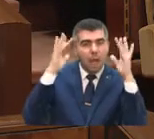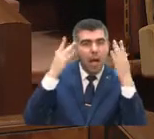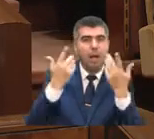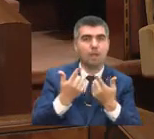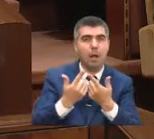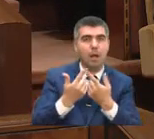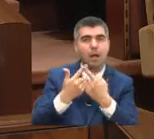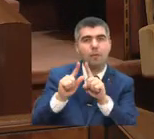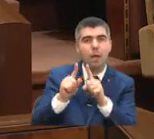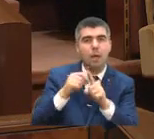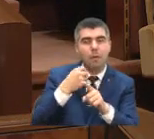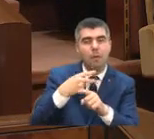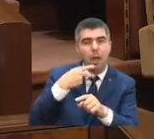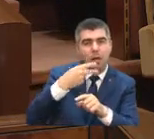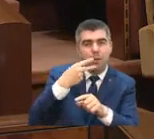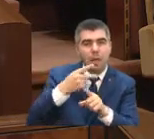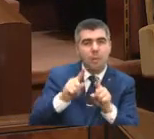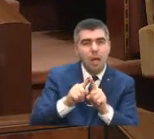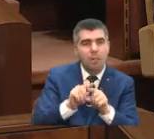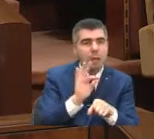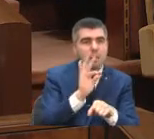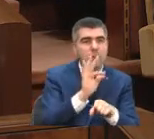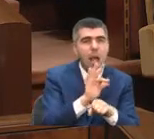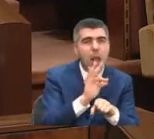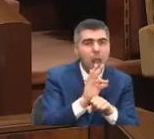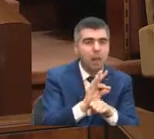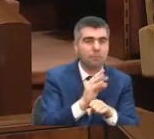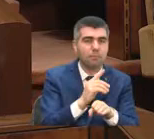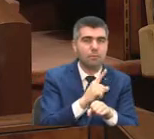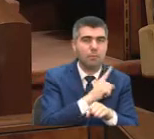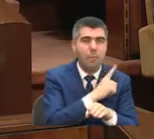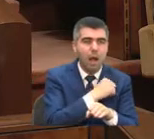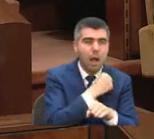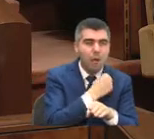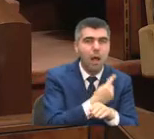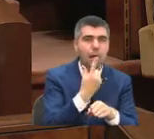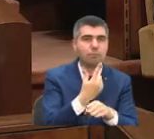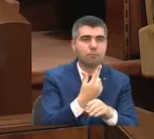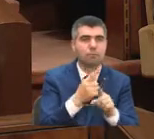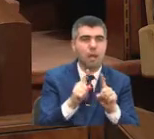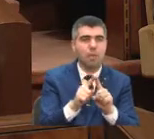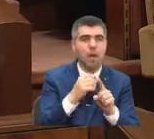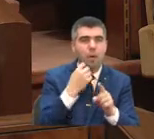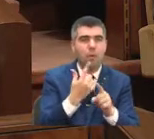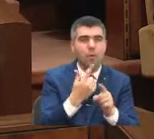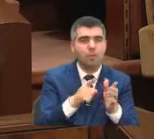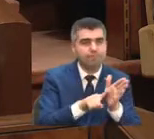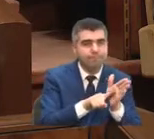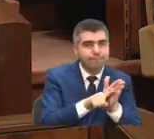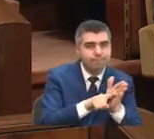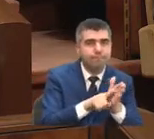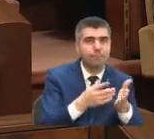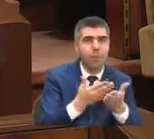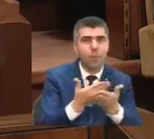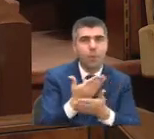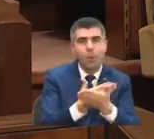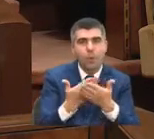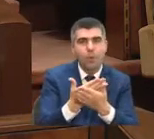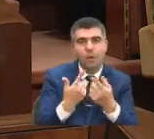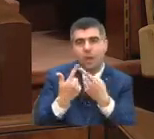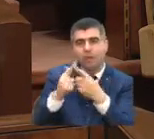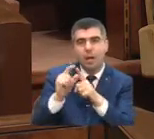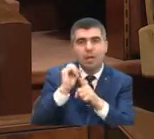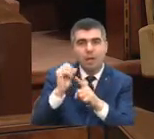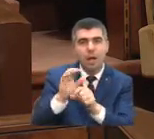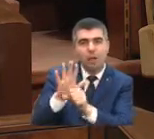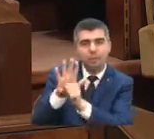من خطاب التحريض على الكراهية، على العنف، على عدم القبول بالآخر، على واحد المجموعه ديال الاحكام